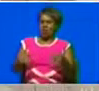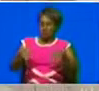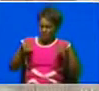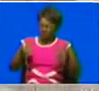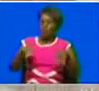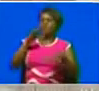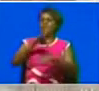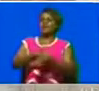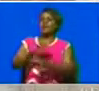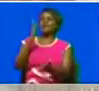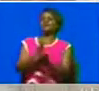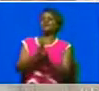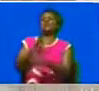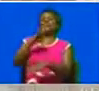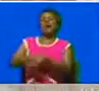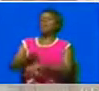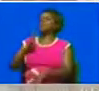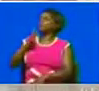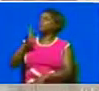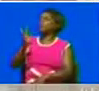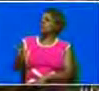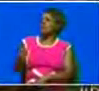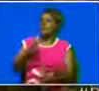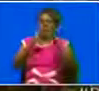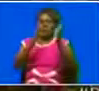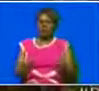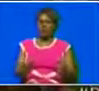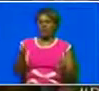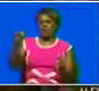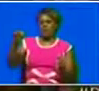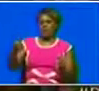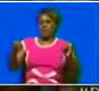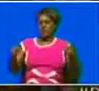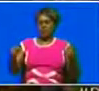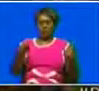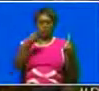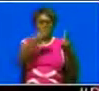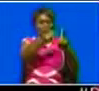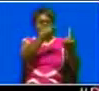hupata, bila shaka watapata. Tobias Chanji, KTN News, kaunti ya Kwale.